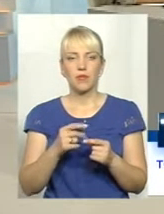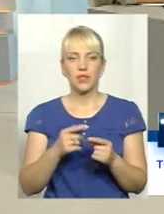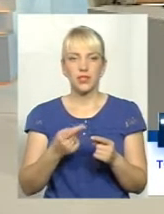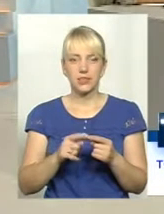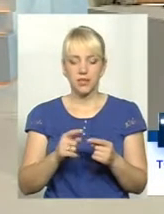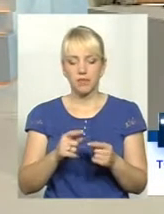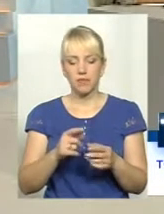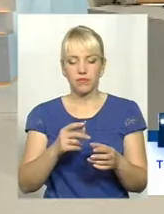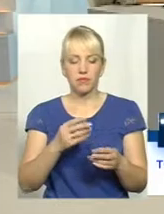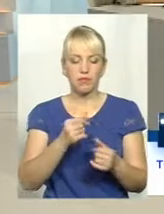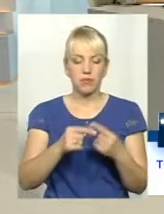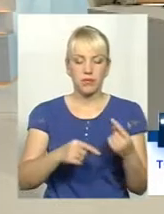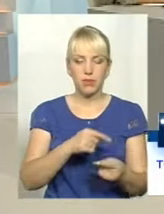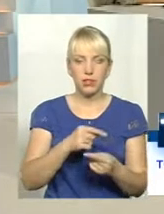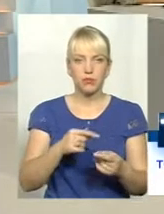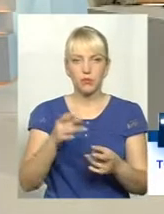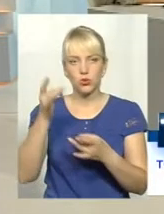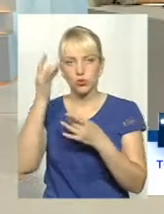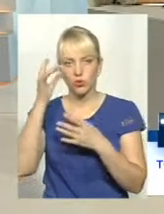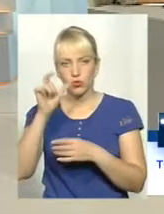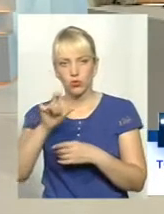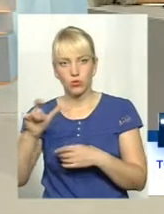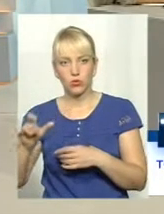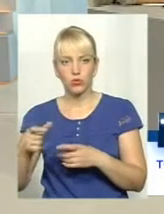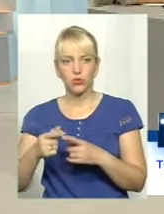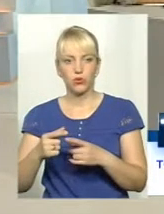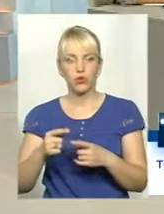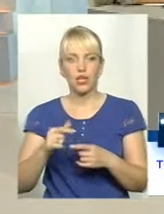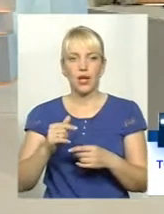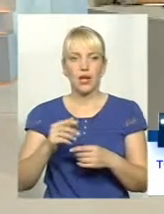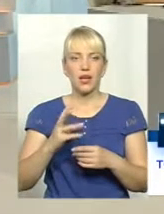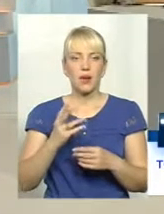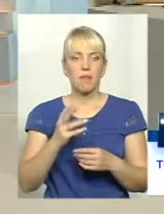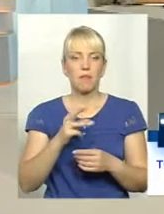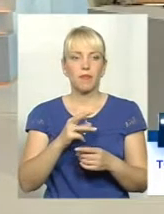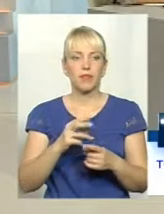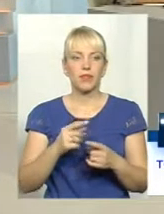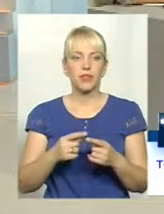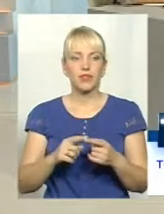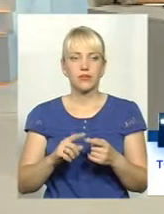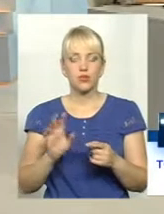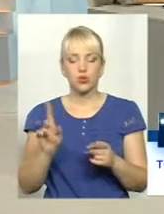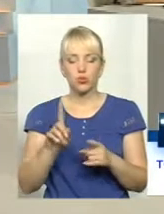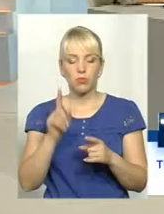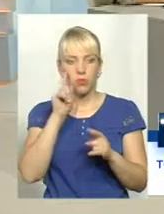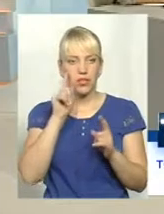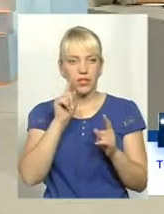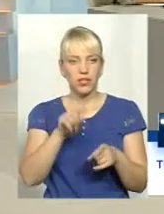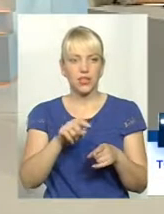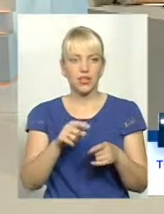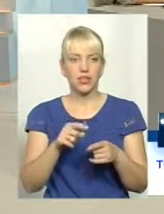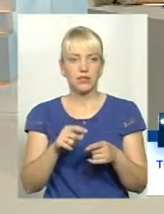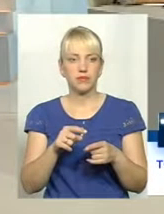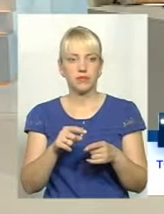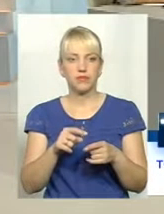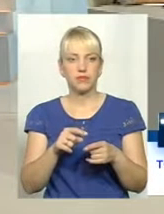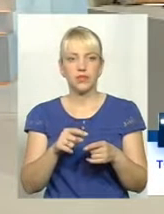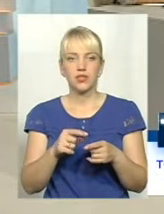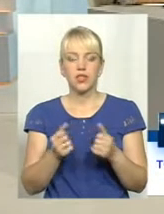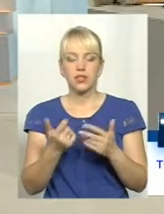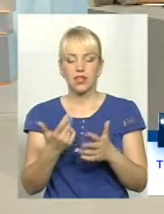різні фестивалі і так далі. Тобто це має бути також і певні діячі культури. Тобто це має бути цілісний комплекс повний? Має бути так.